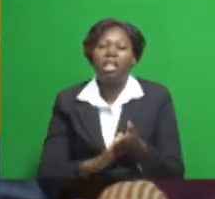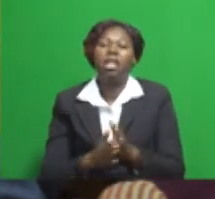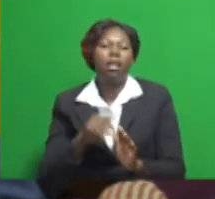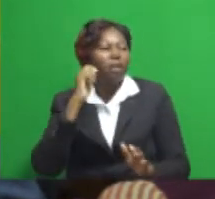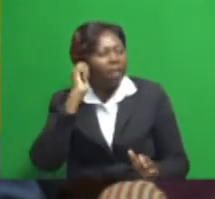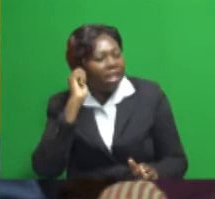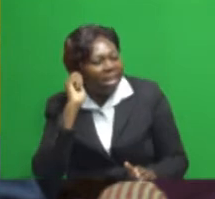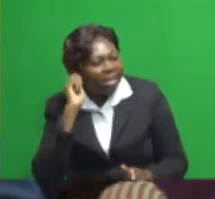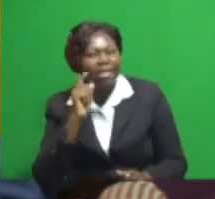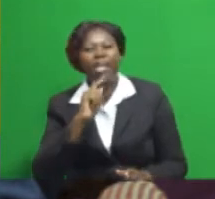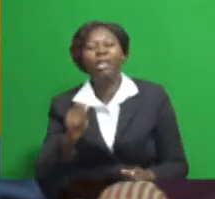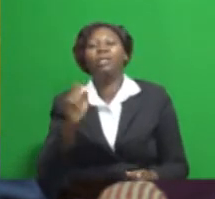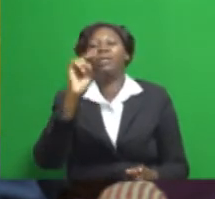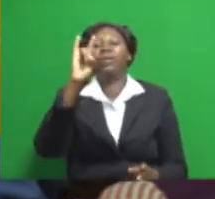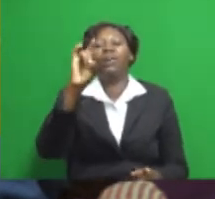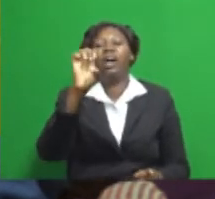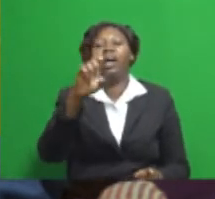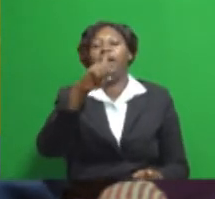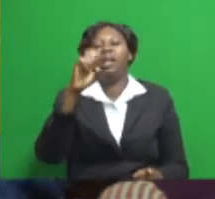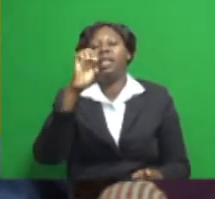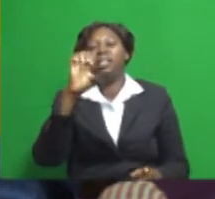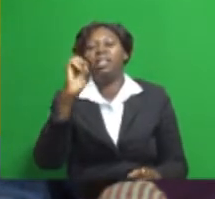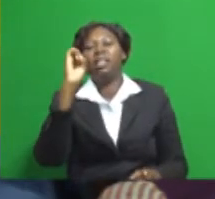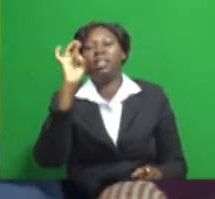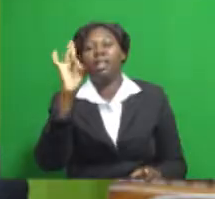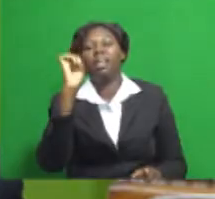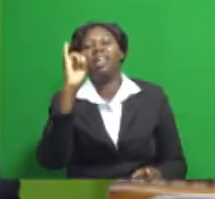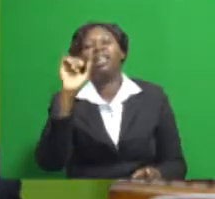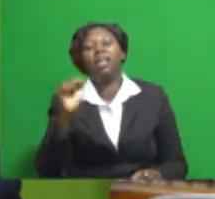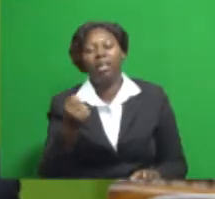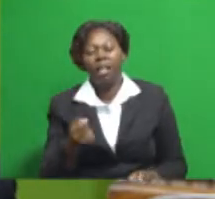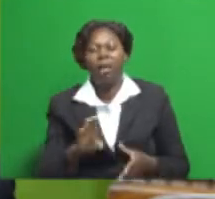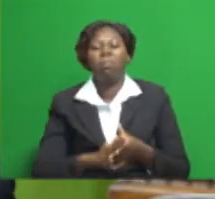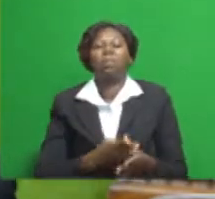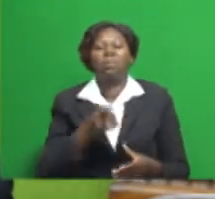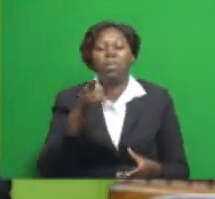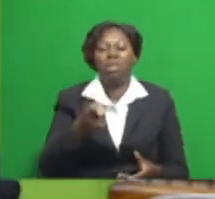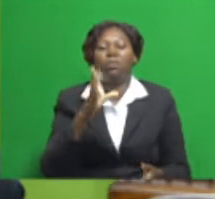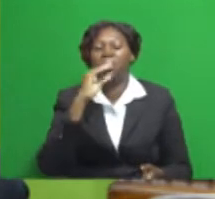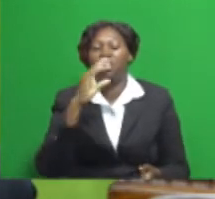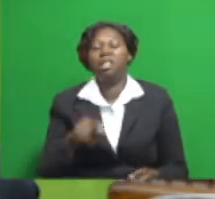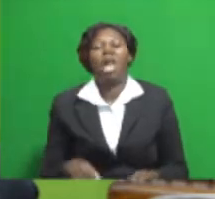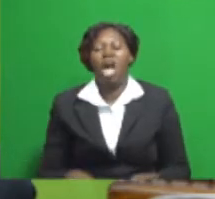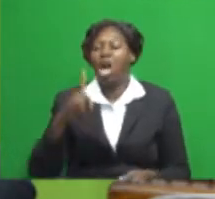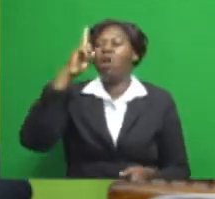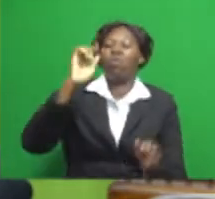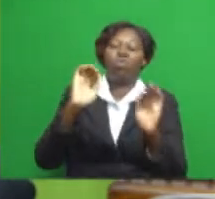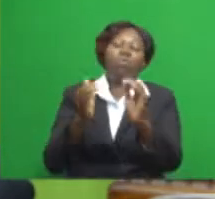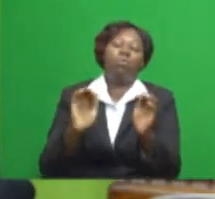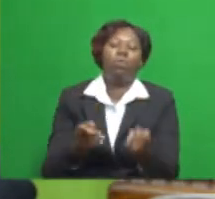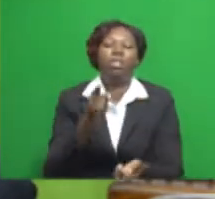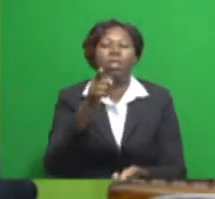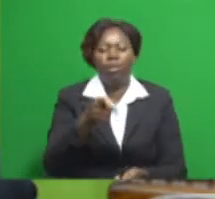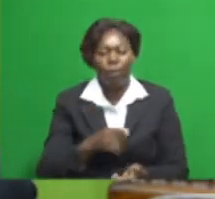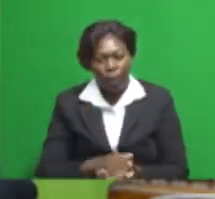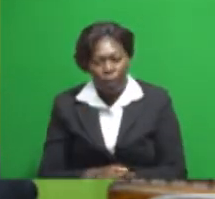Hezekia kana achikugombedzerai achiti Jehovha uchatirwira ukaidzwa nyaya yekunoita kunge kutyisidzirana but